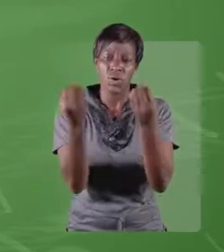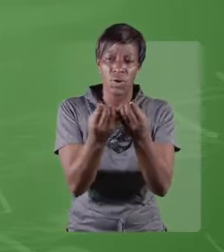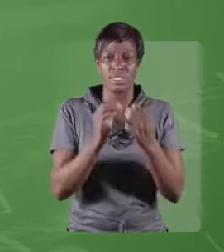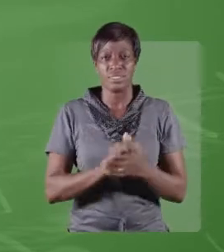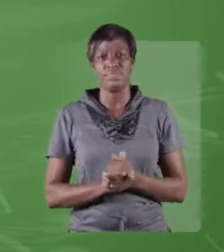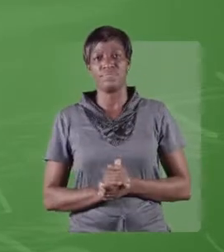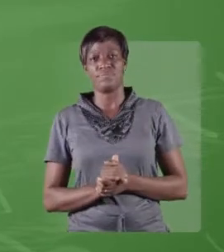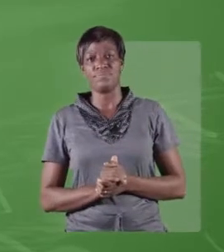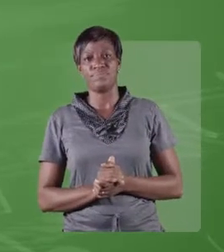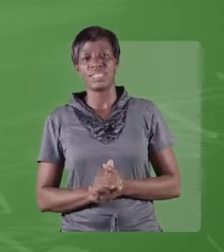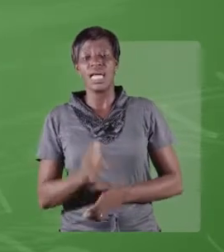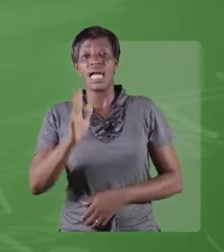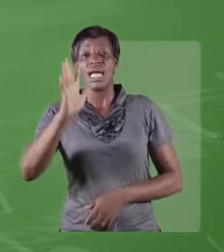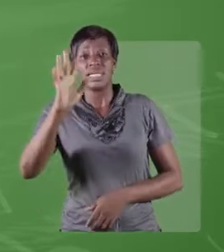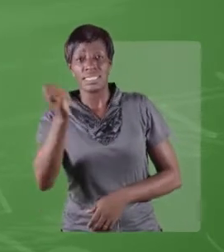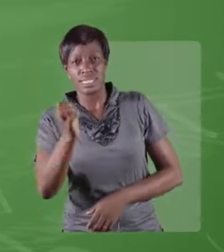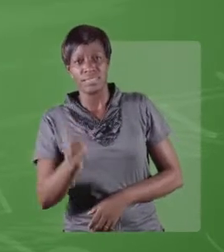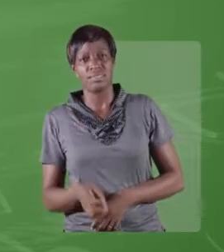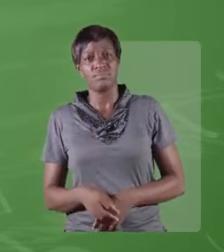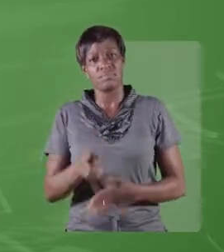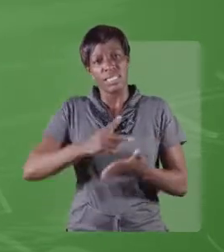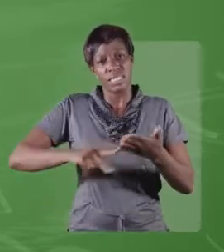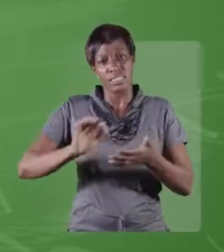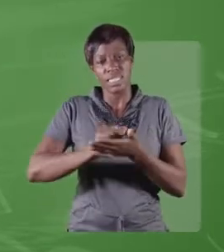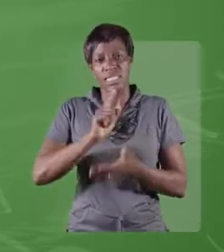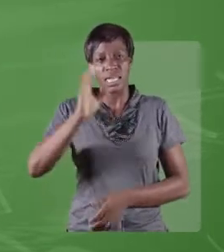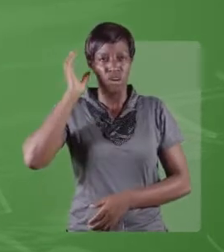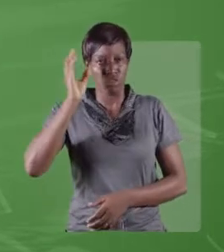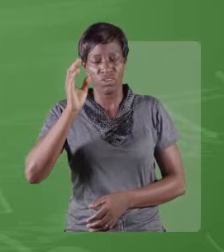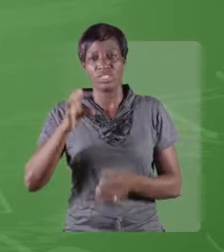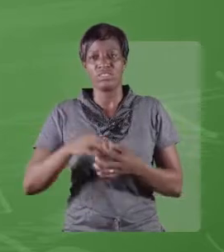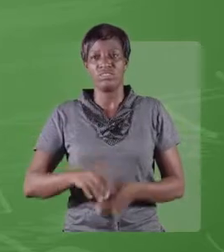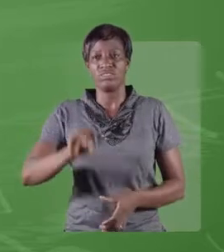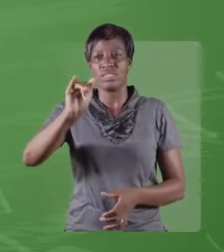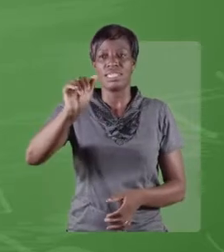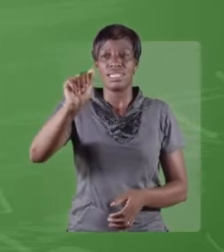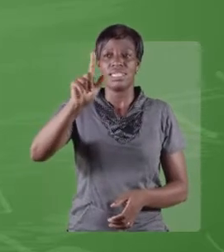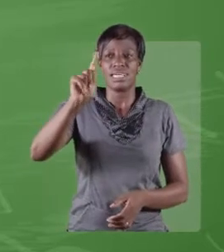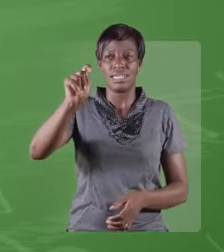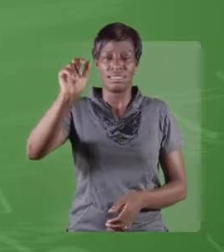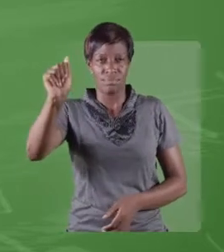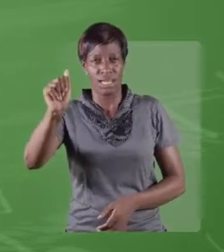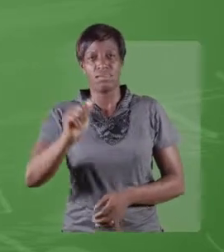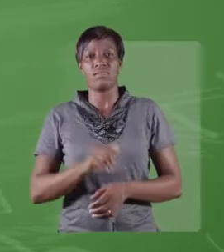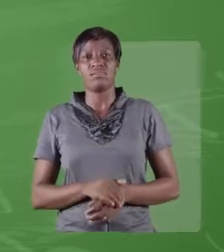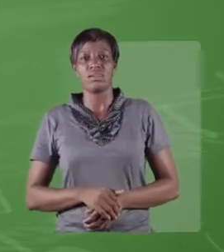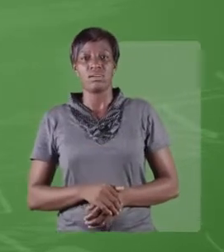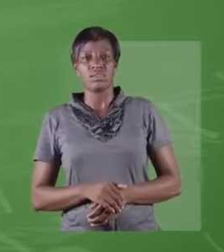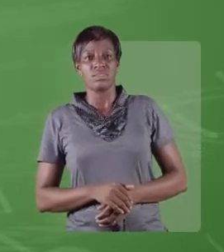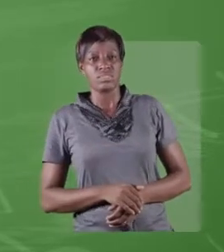La cinquième étape est la conférence de Yalta en Crimée